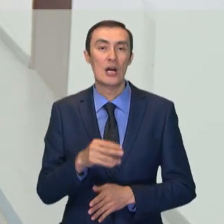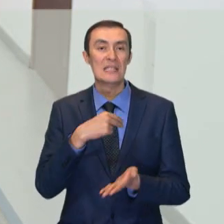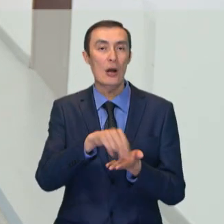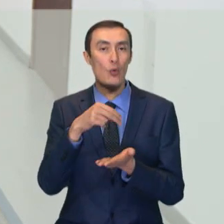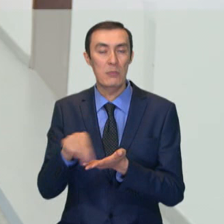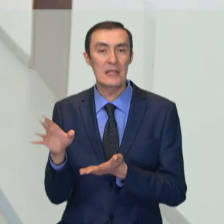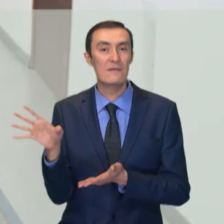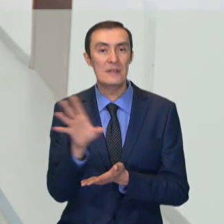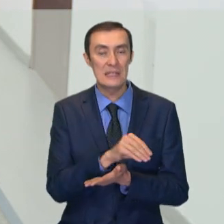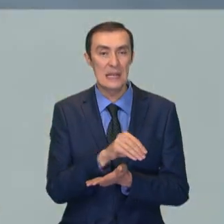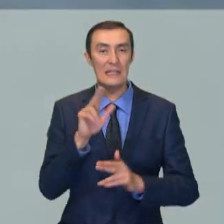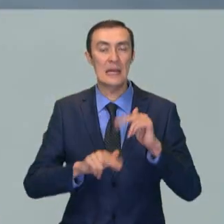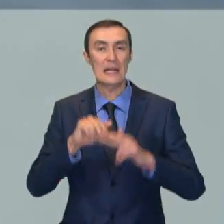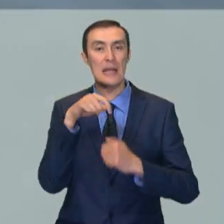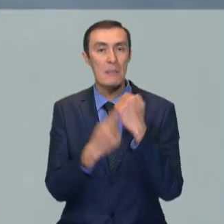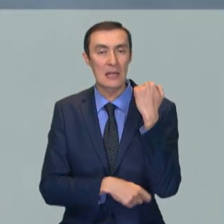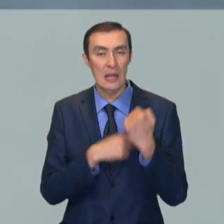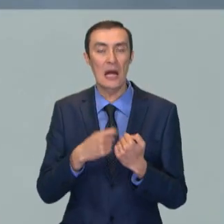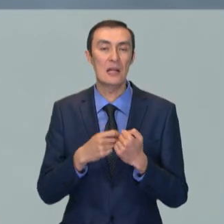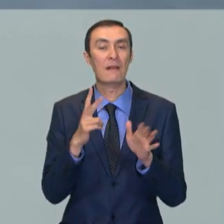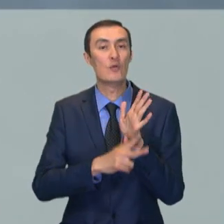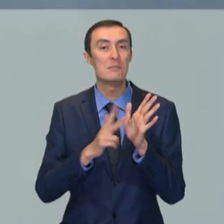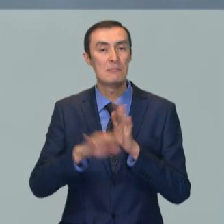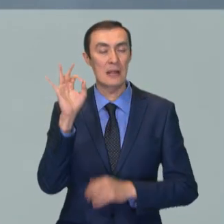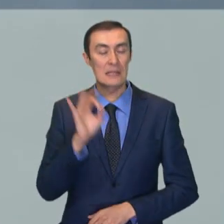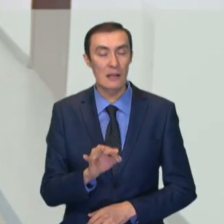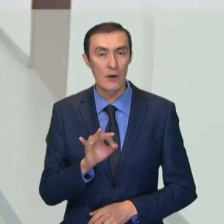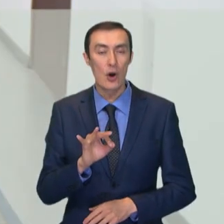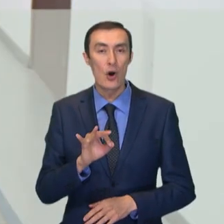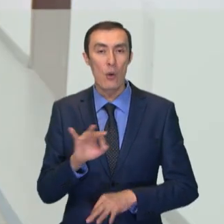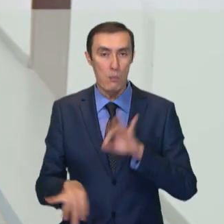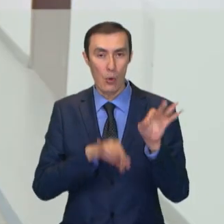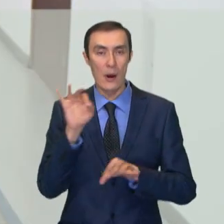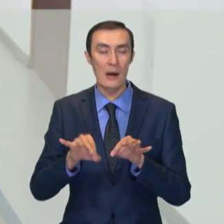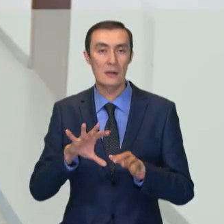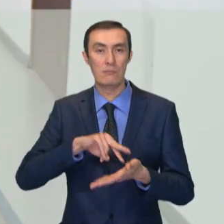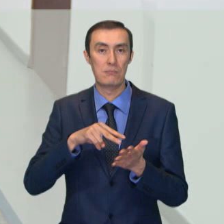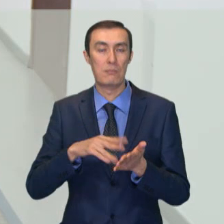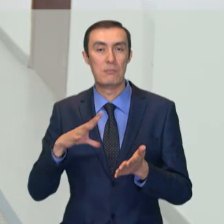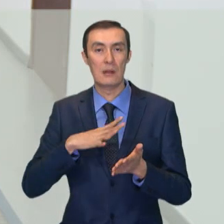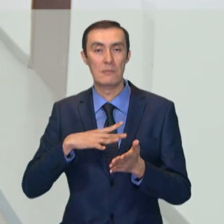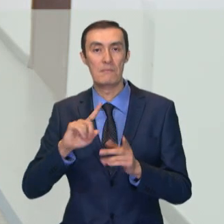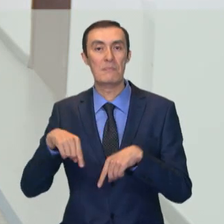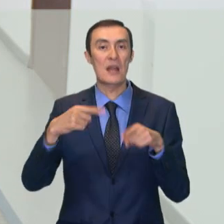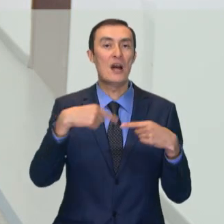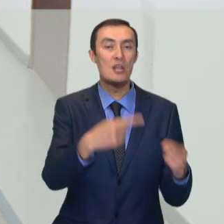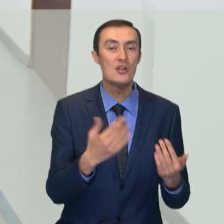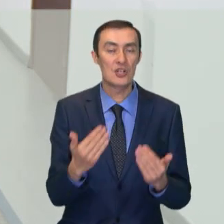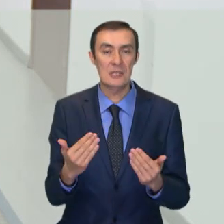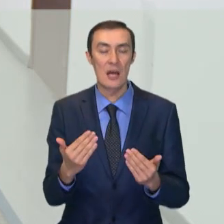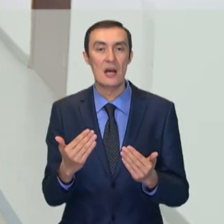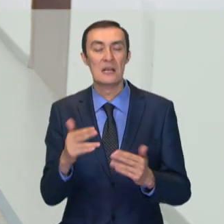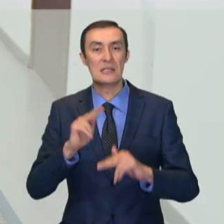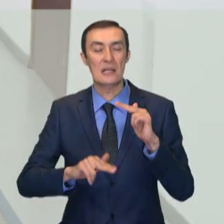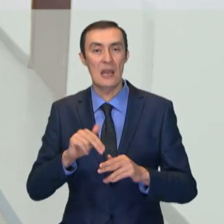Закуплены все строительные материалы и оборудование на 80%. Проект вообще был переходящим, но подрядчик на сегодняшний день за